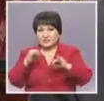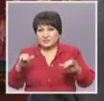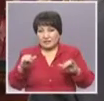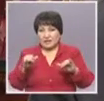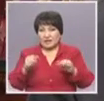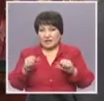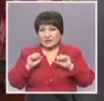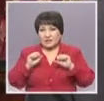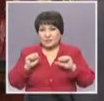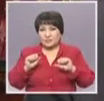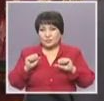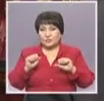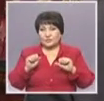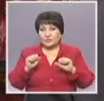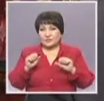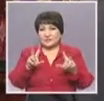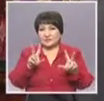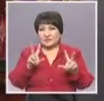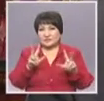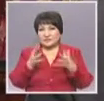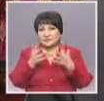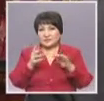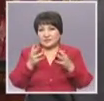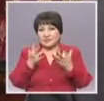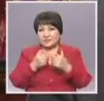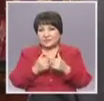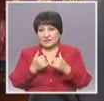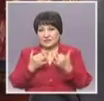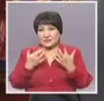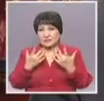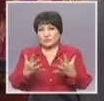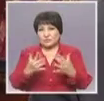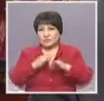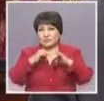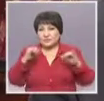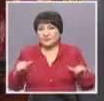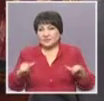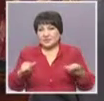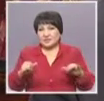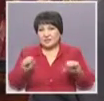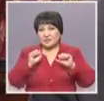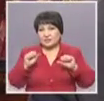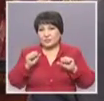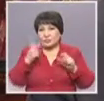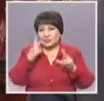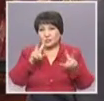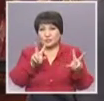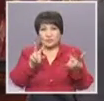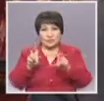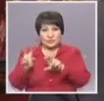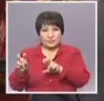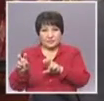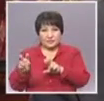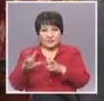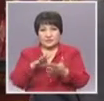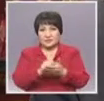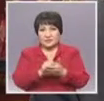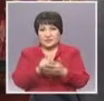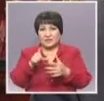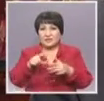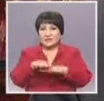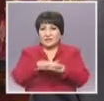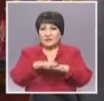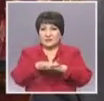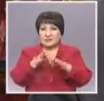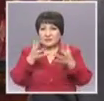үлкейіп келе жатыр. Және халықтың қалауы бойынша спорт түрлерімен айналысуы да халқының жаңағы